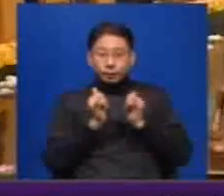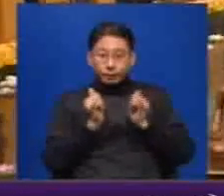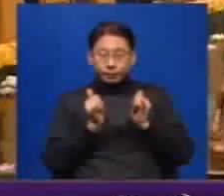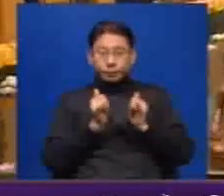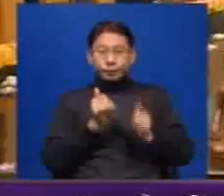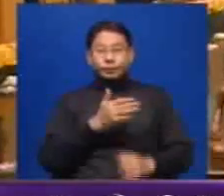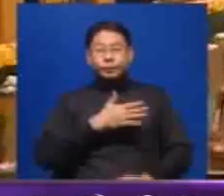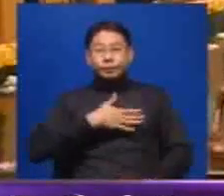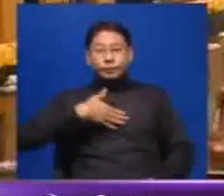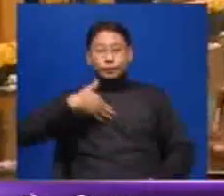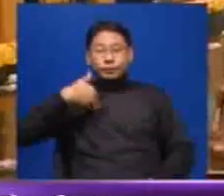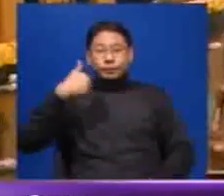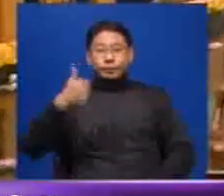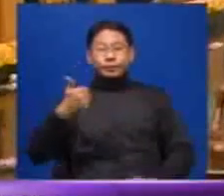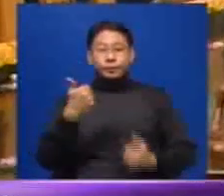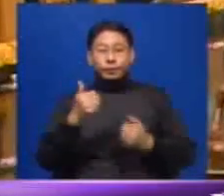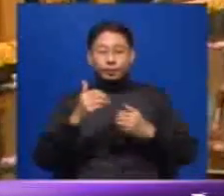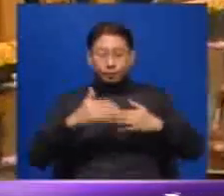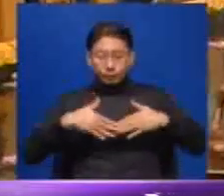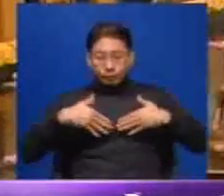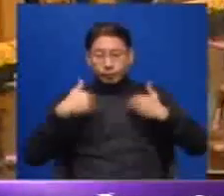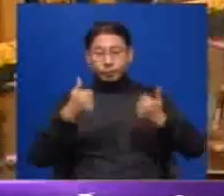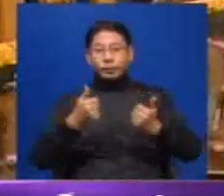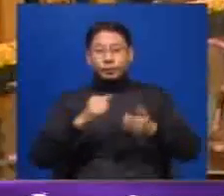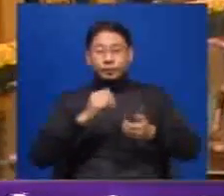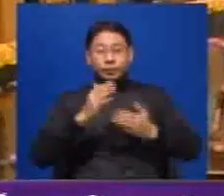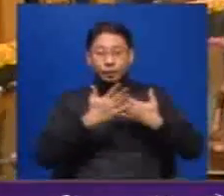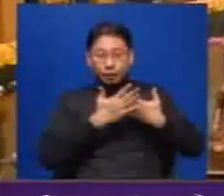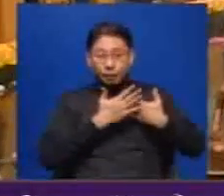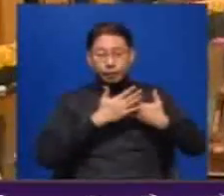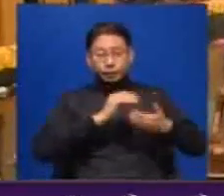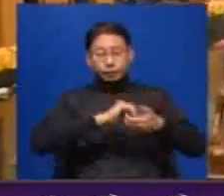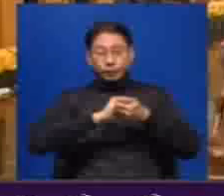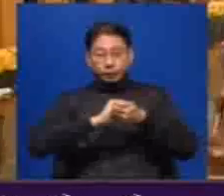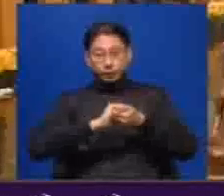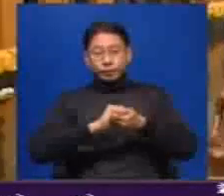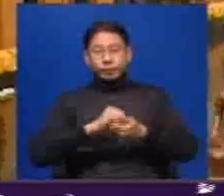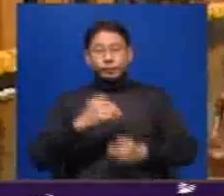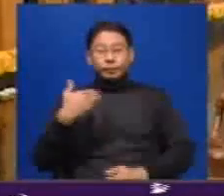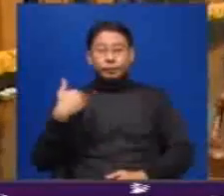ให้ทุกคนมีความสุขให้มีความสามัคคีกันแล้วทุกคนรักกันแค่นั้นแหละค่ะ